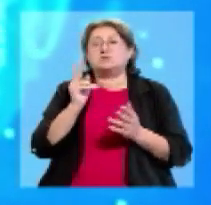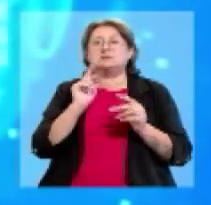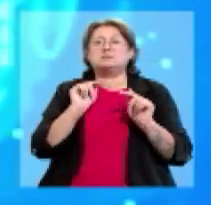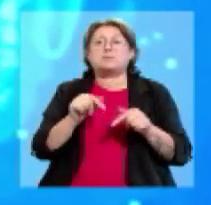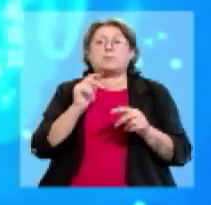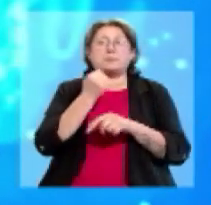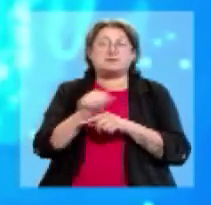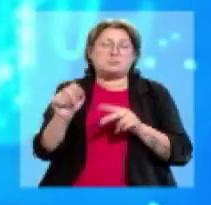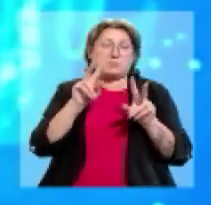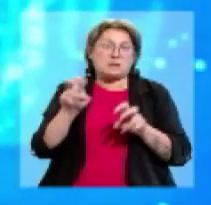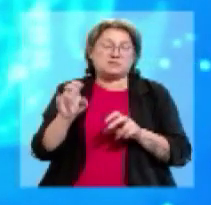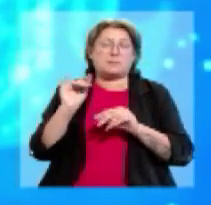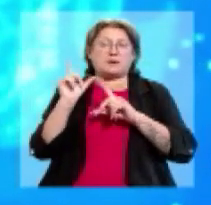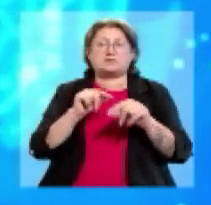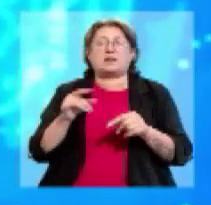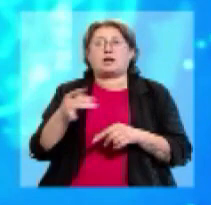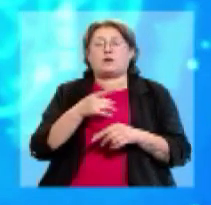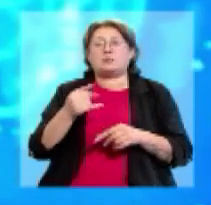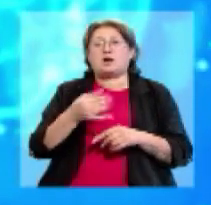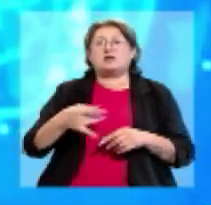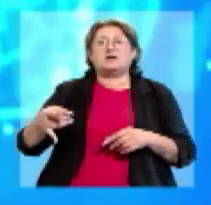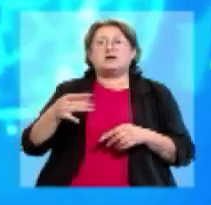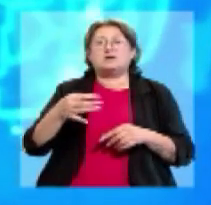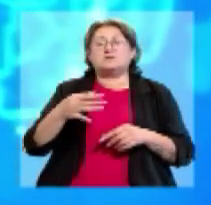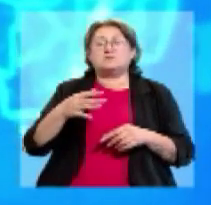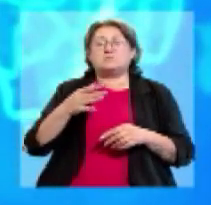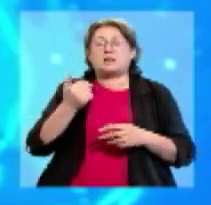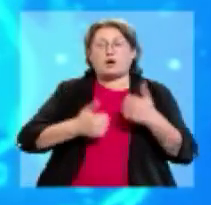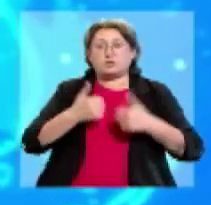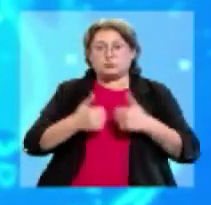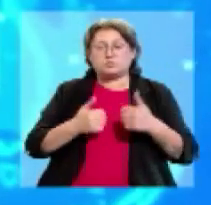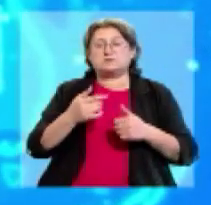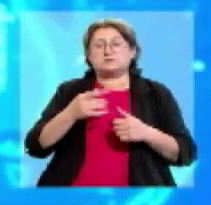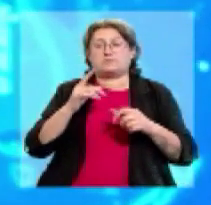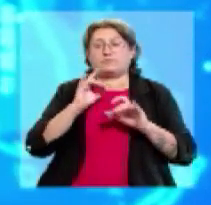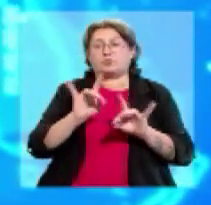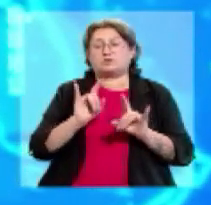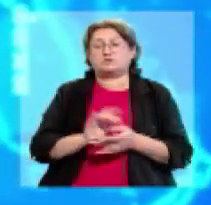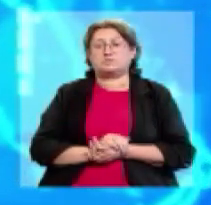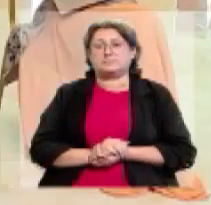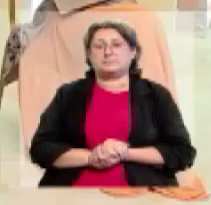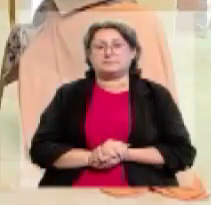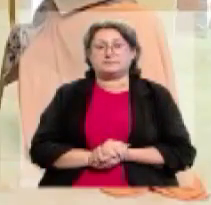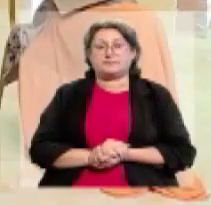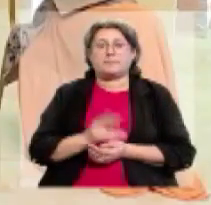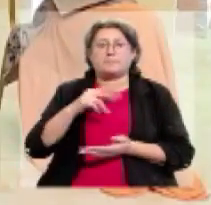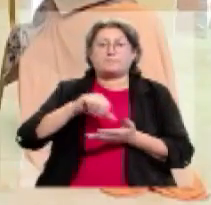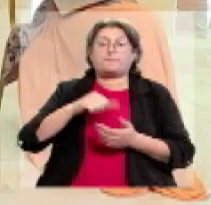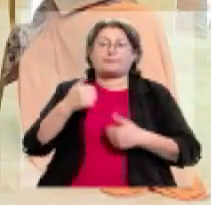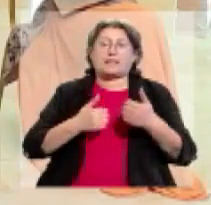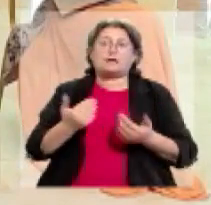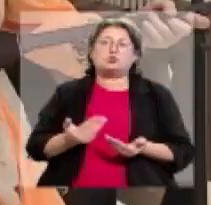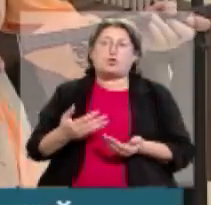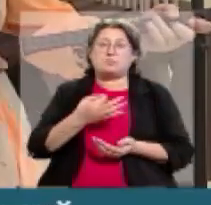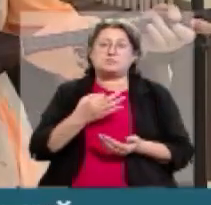победителем своей номинации и поедет представлять регион на республиканский этап конкурса, расскажут мои коллеги. Для участия в конкурсе